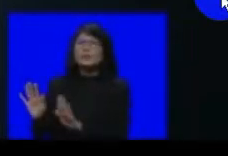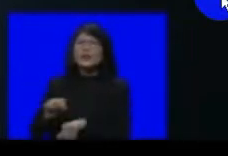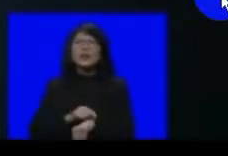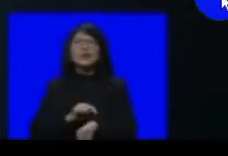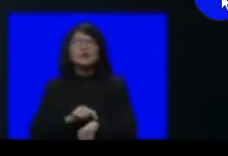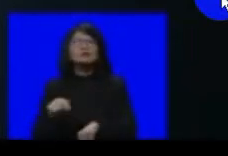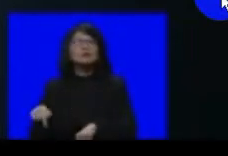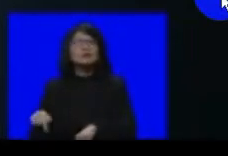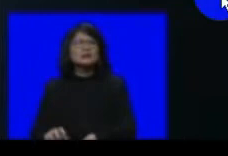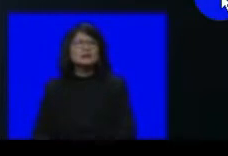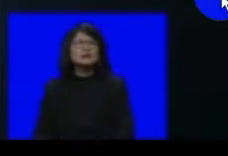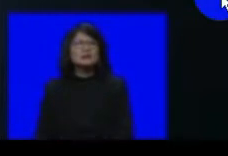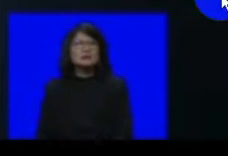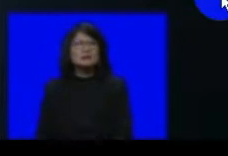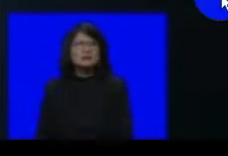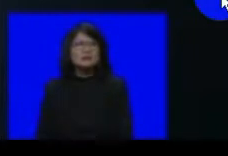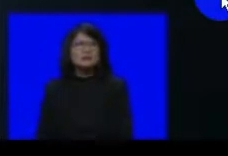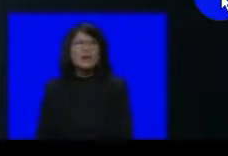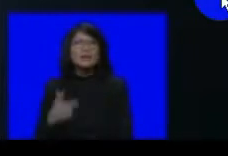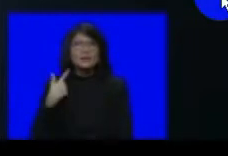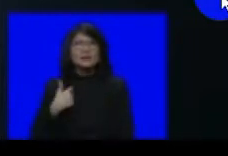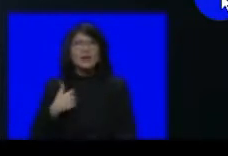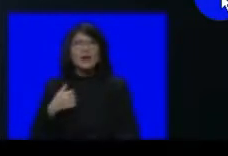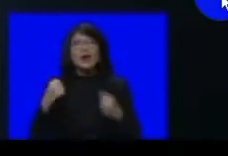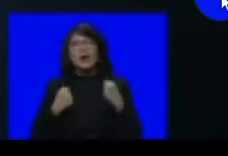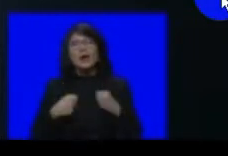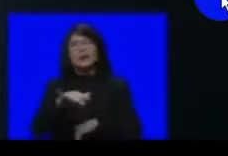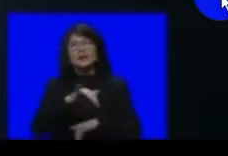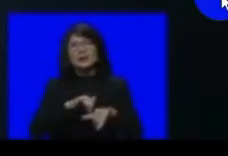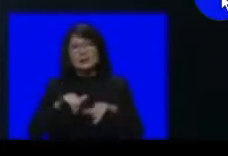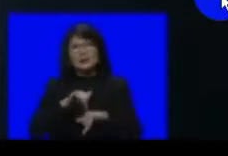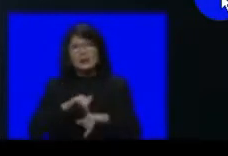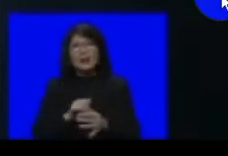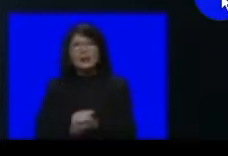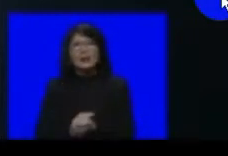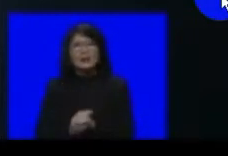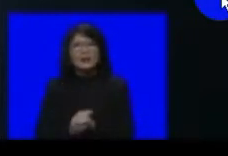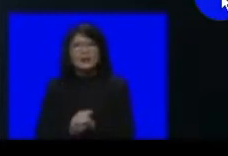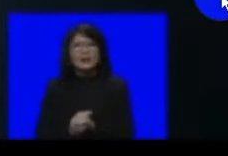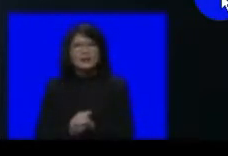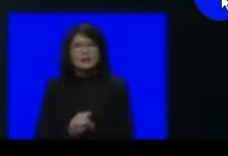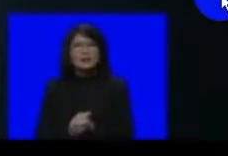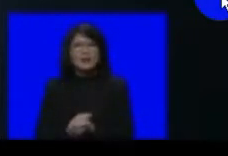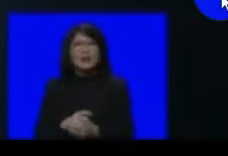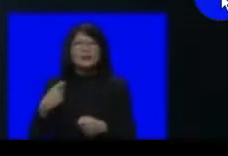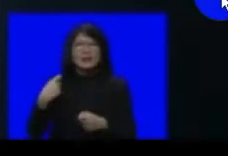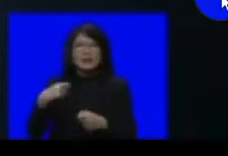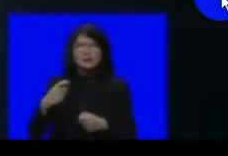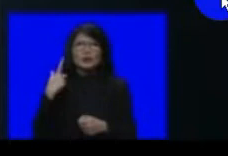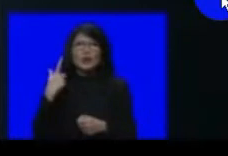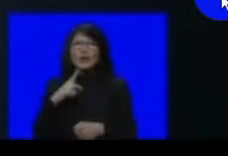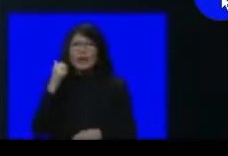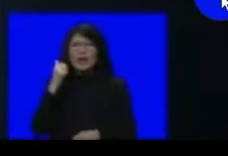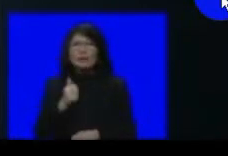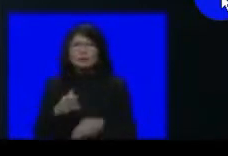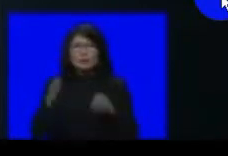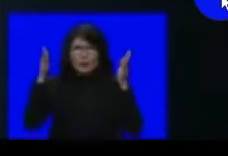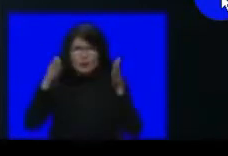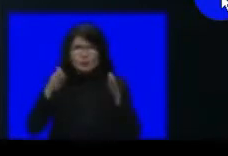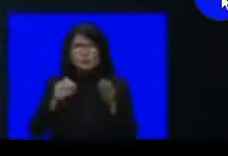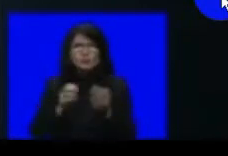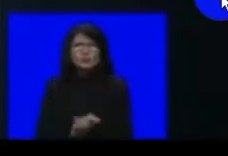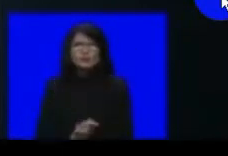ini sebenarnya bisa kita duduk bersama dengan Kemendikbud. Kalau memang ada kebutuhan khusus, kita bisa menggunakan